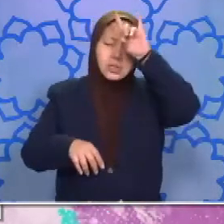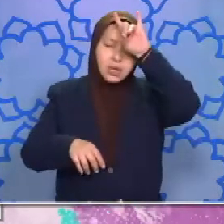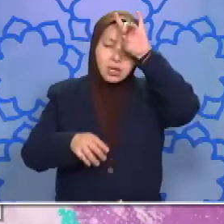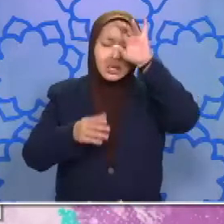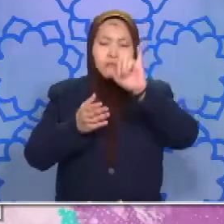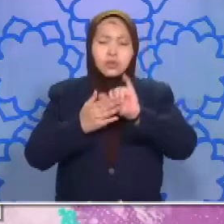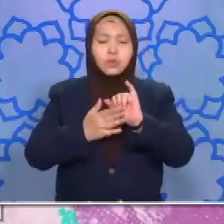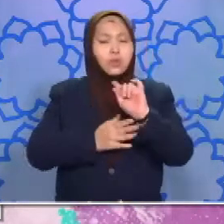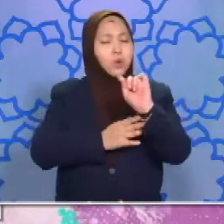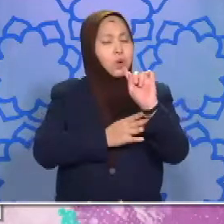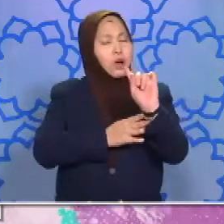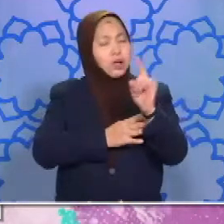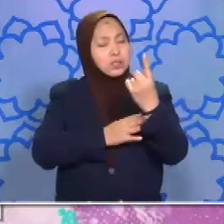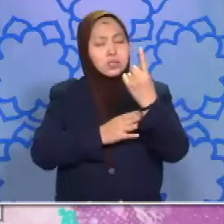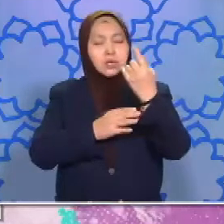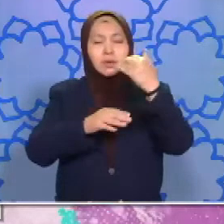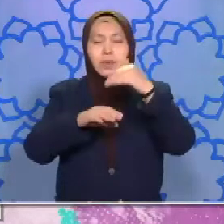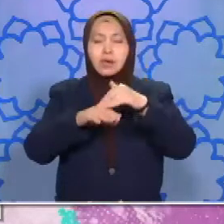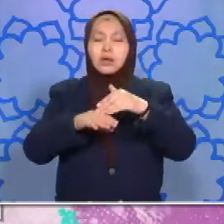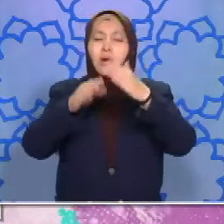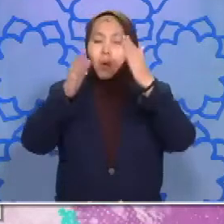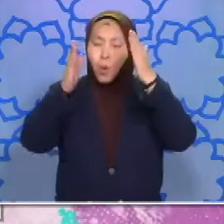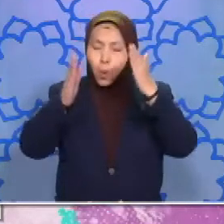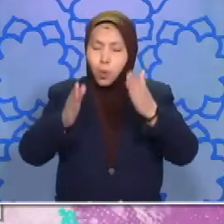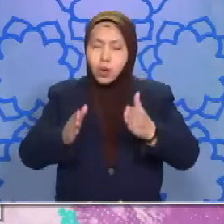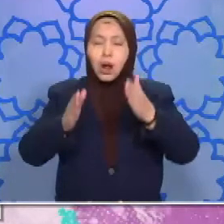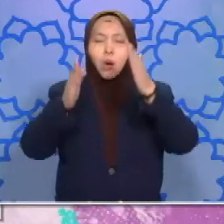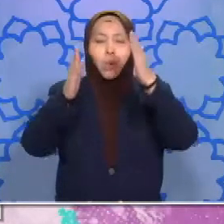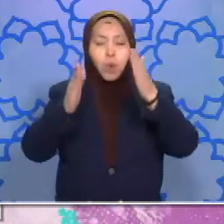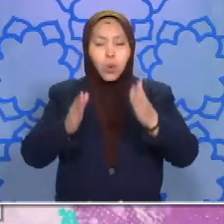سلطانه على الذين